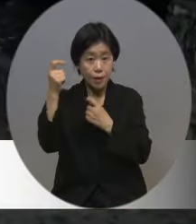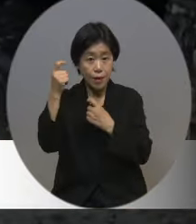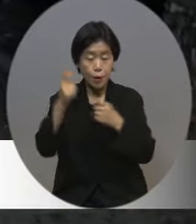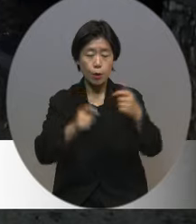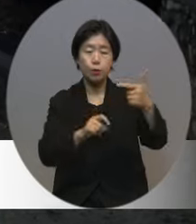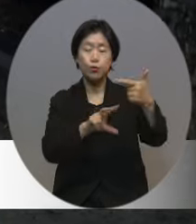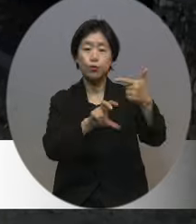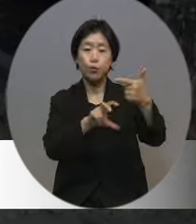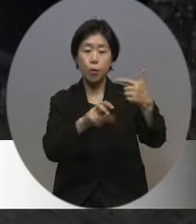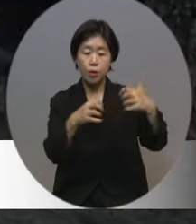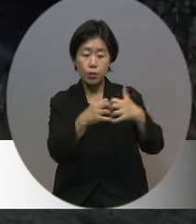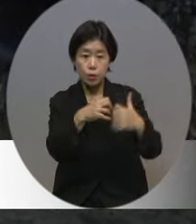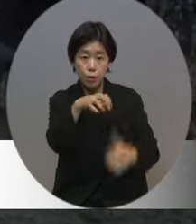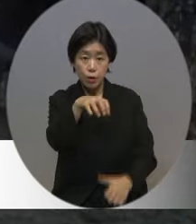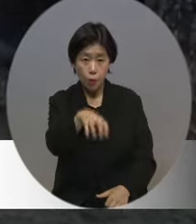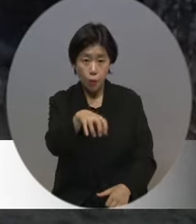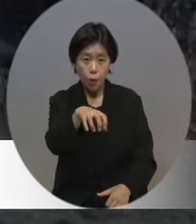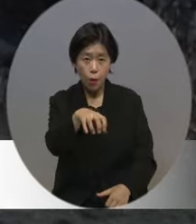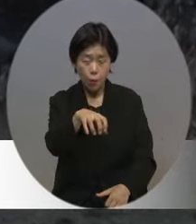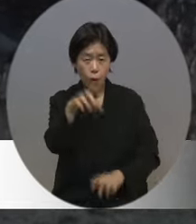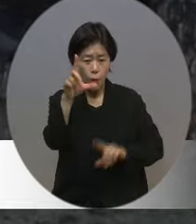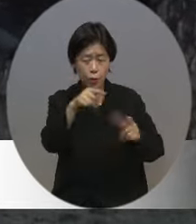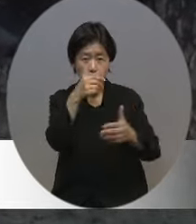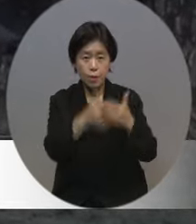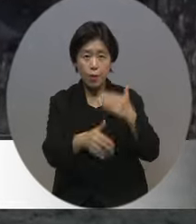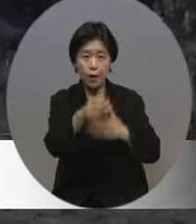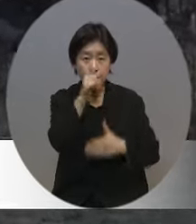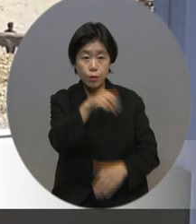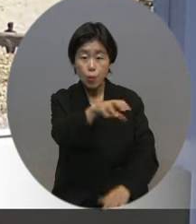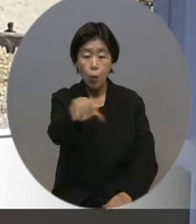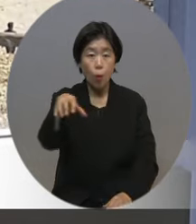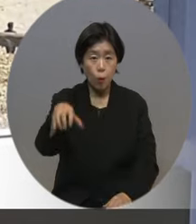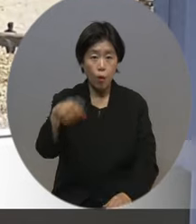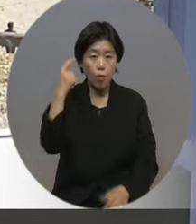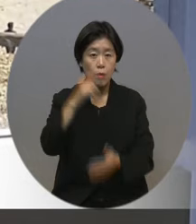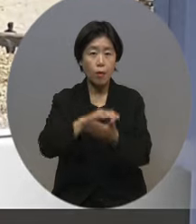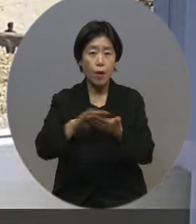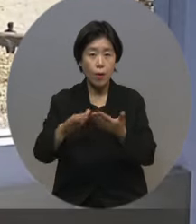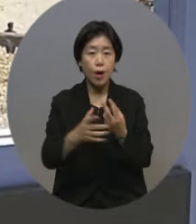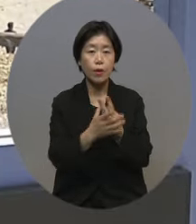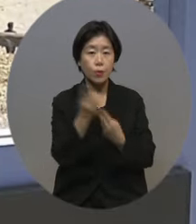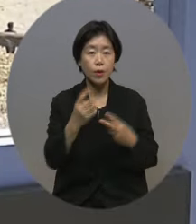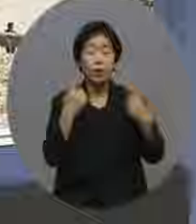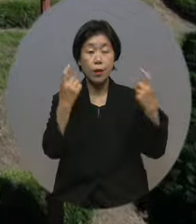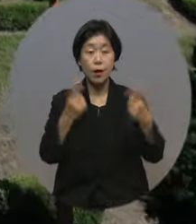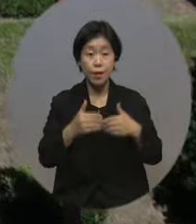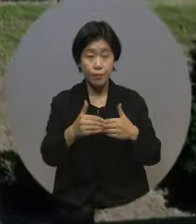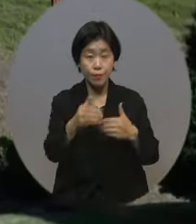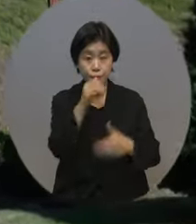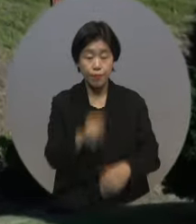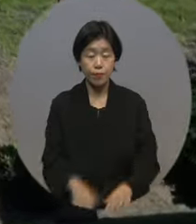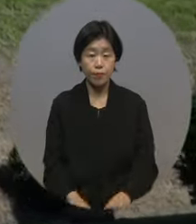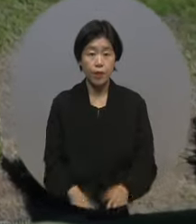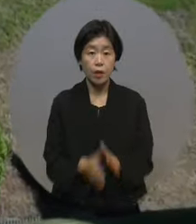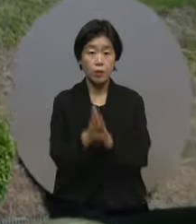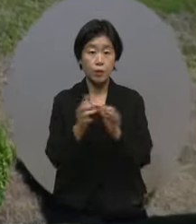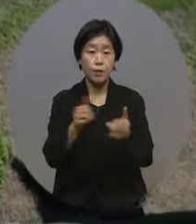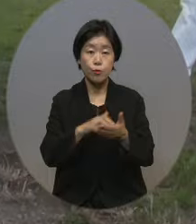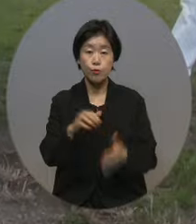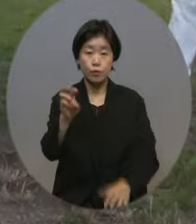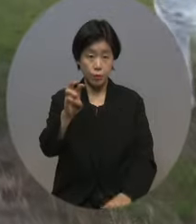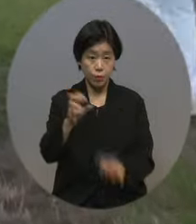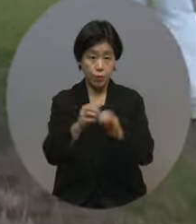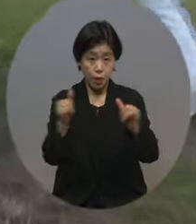모습이 남아있는 연천, 동두천 일대를 돌아보는 시간, 평화통일 여행을 진행했습니다. 30여 명의 시민들은 이른